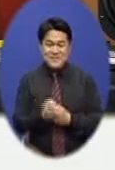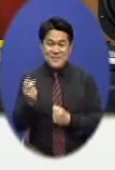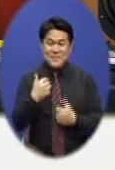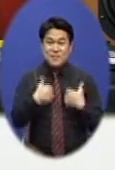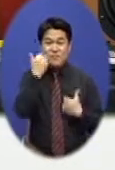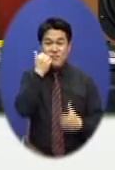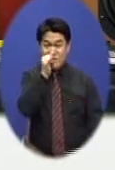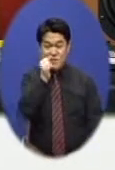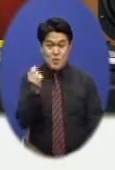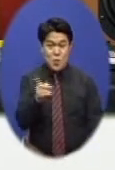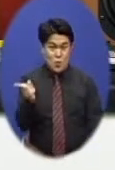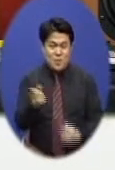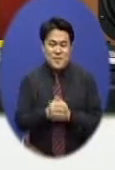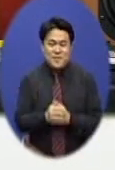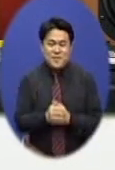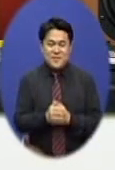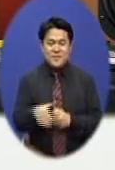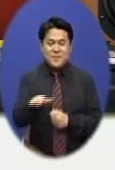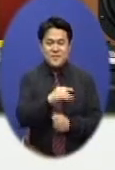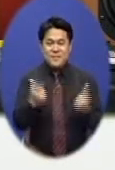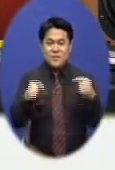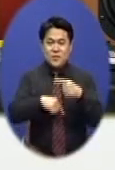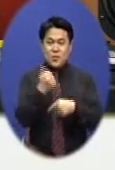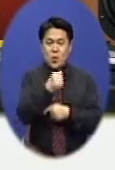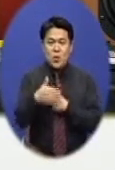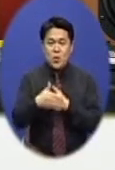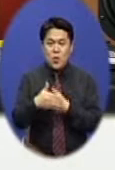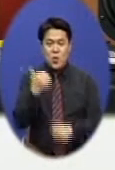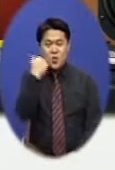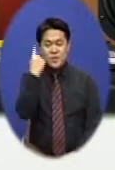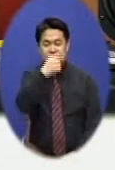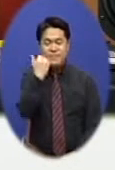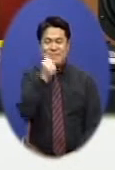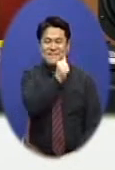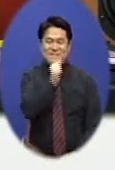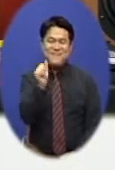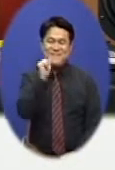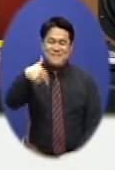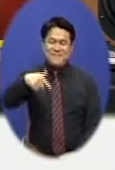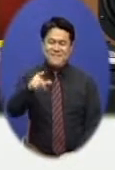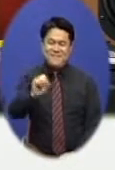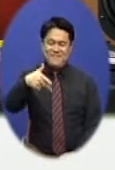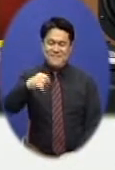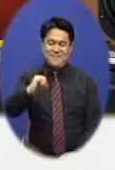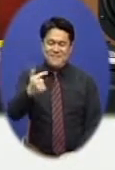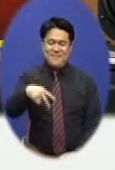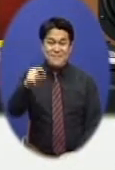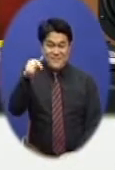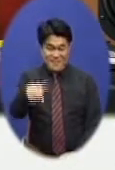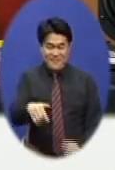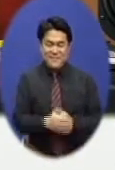또 반가운 한 분 더 소개해드릴게요. 그래요. 오늘 저희와 함께 수화를 해주실 장진석 수화 선생님과 함께하겠습니다.